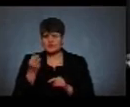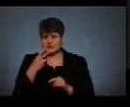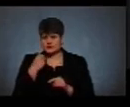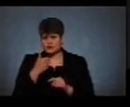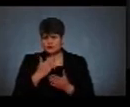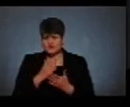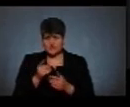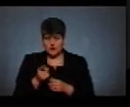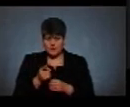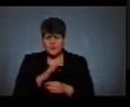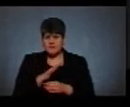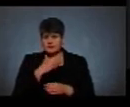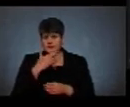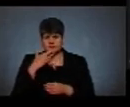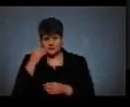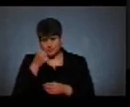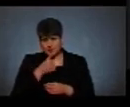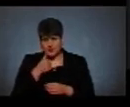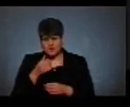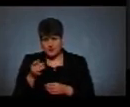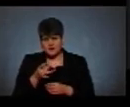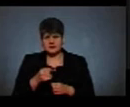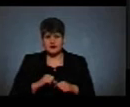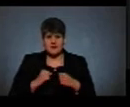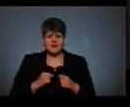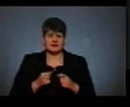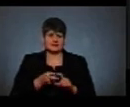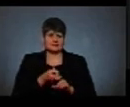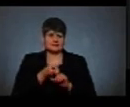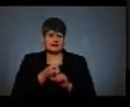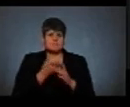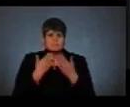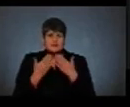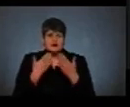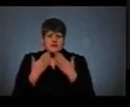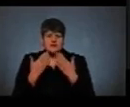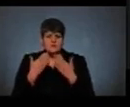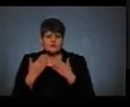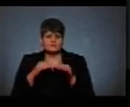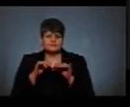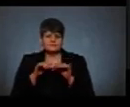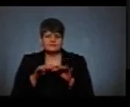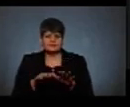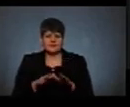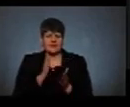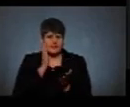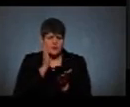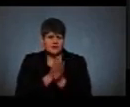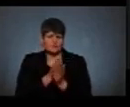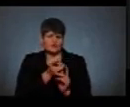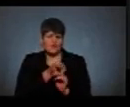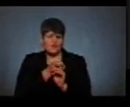Тернополі, ми неодноразово намагалися з ними вийти на якийсь переговорний процес і напряму контактувати,